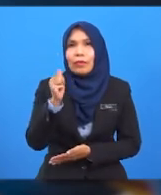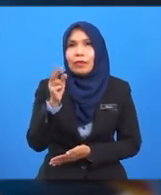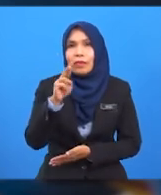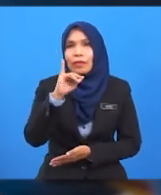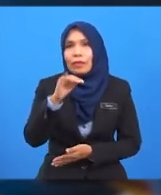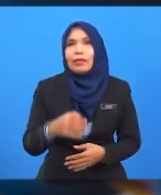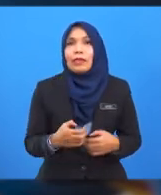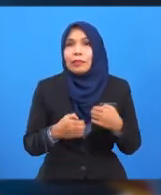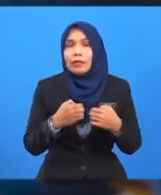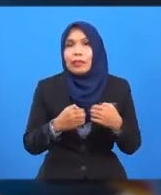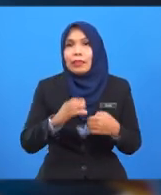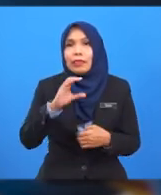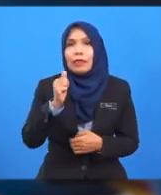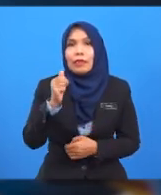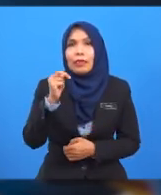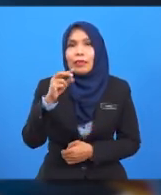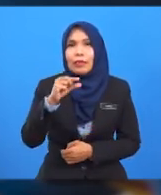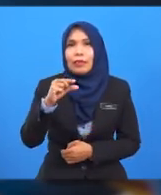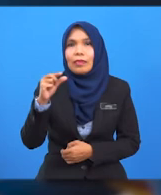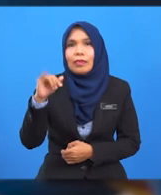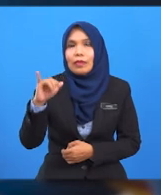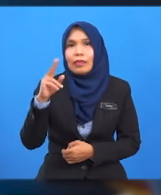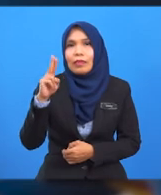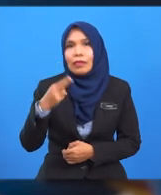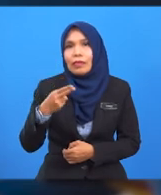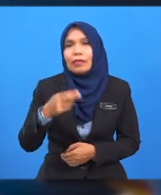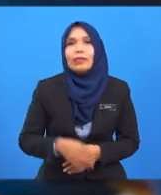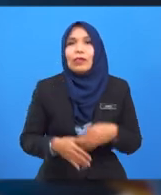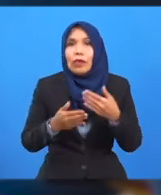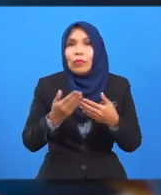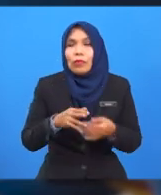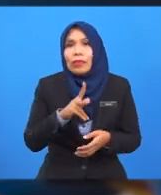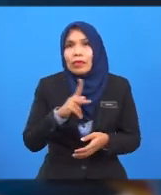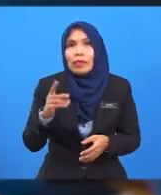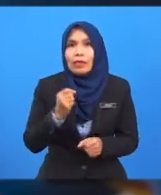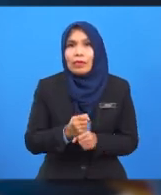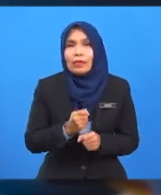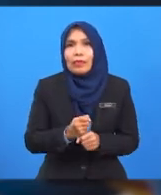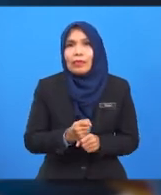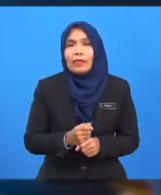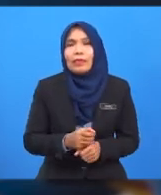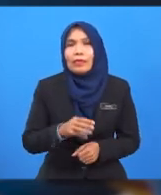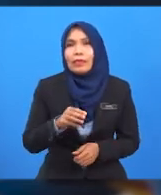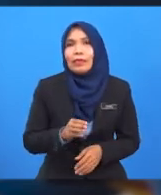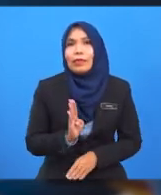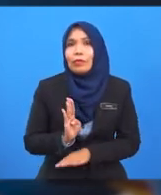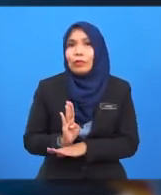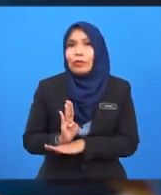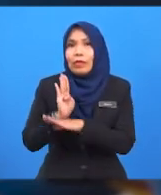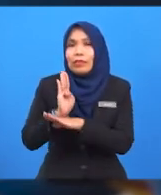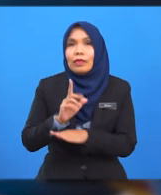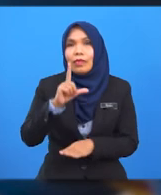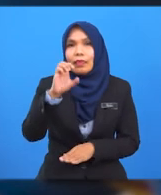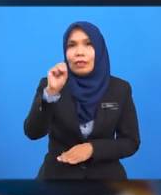Teknologi mesin semakin canggih, memudahkan kerja, membudayakan lestari.